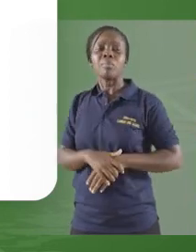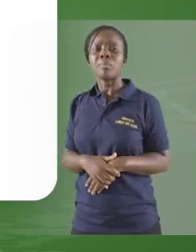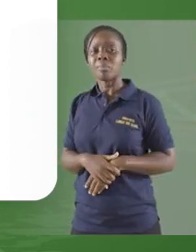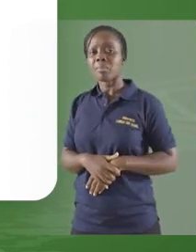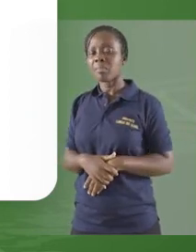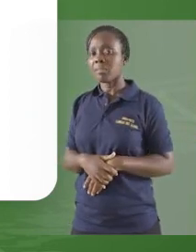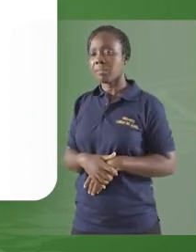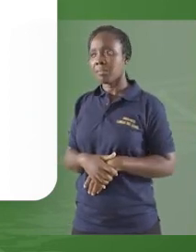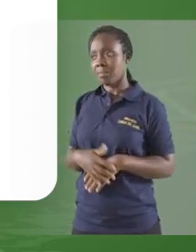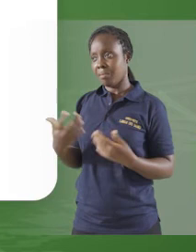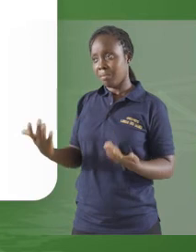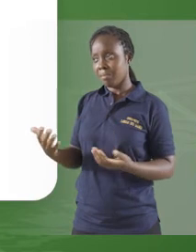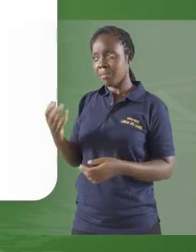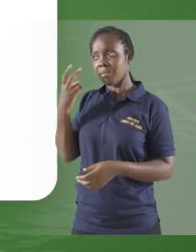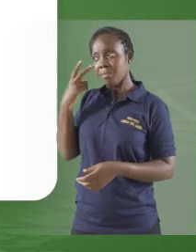donc